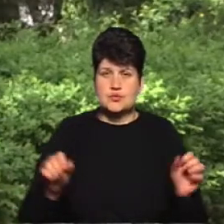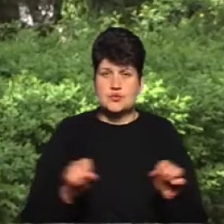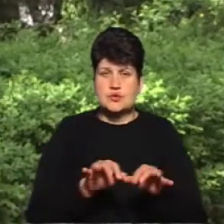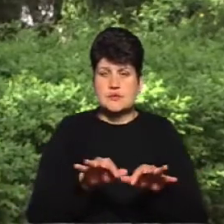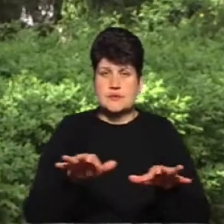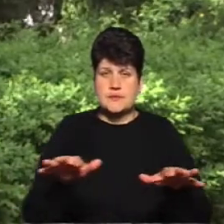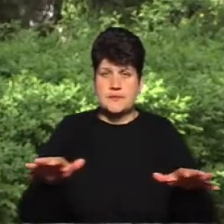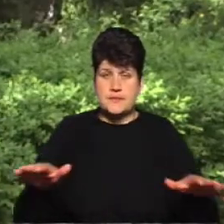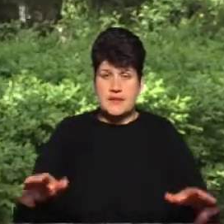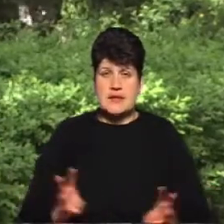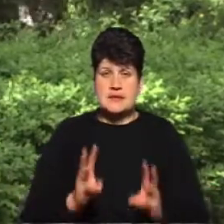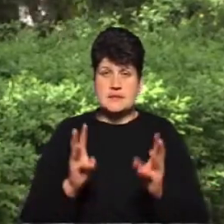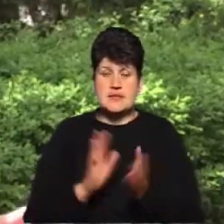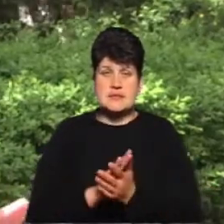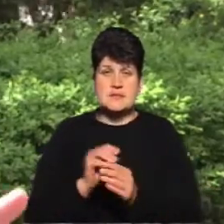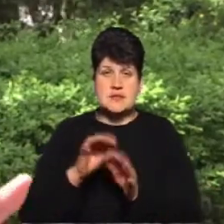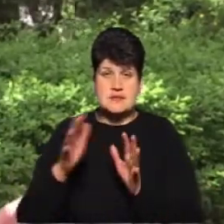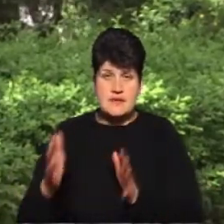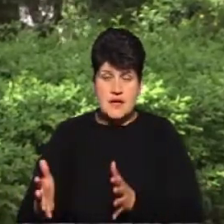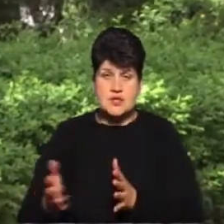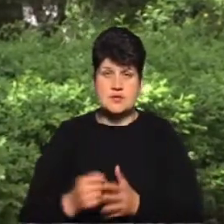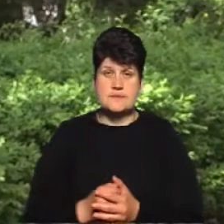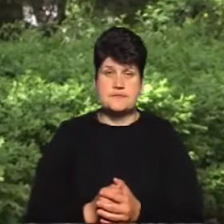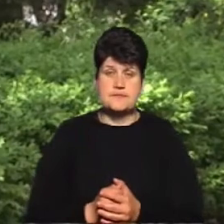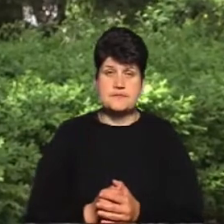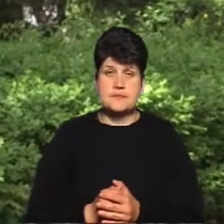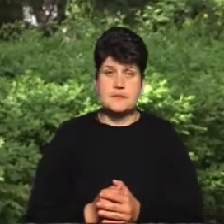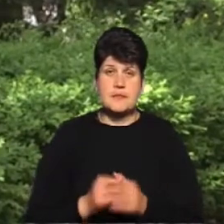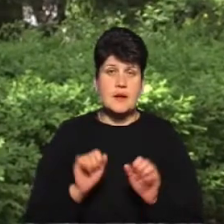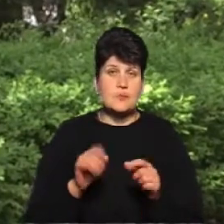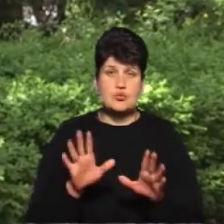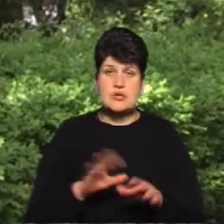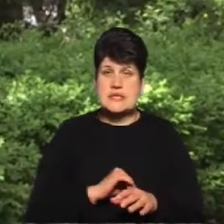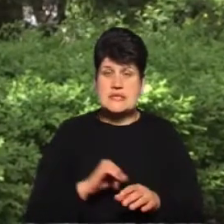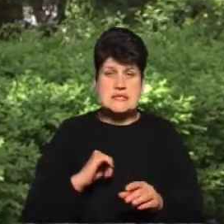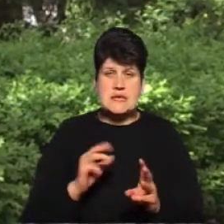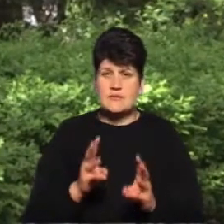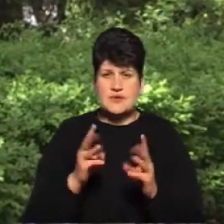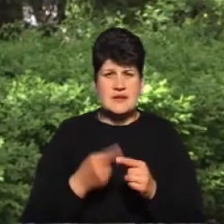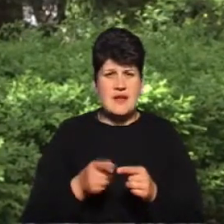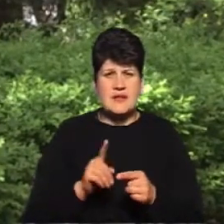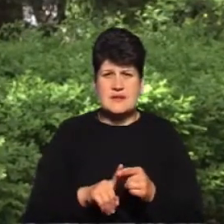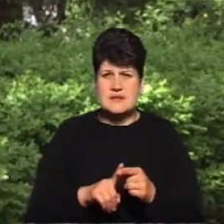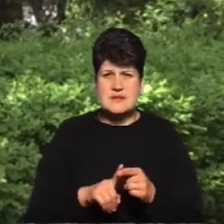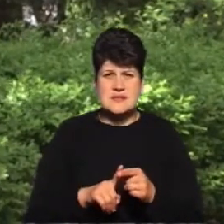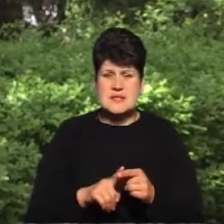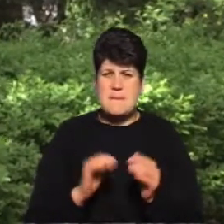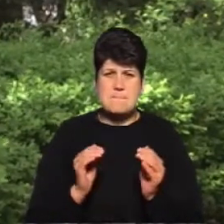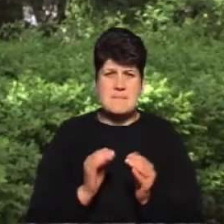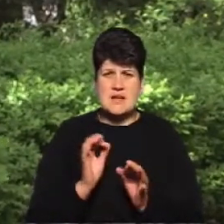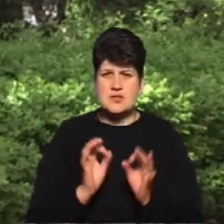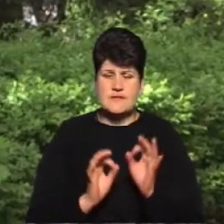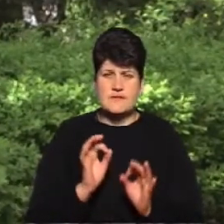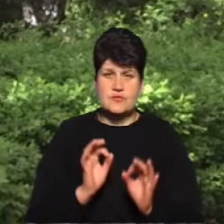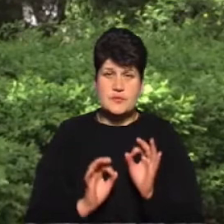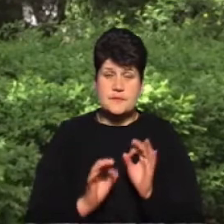запалюють ті сміттєзвалища. Ну, може бути самозагорання, але це вже такий менший відсоток. Адже коли сміття